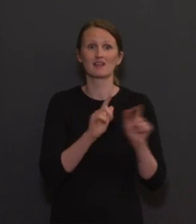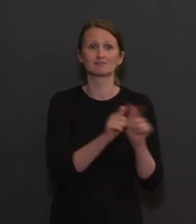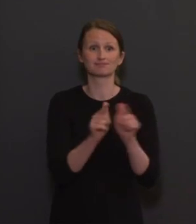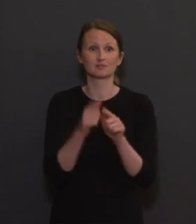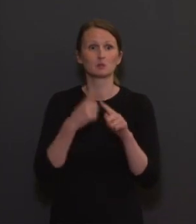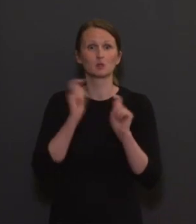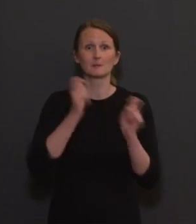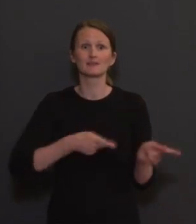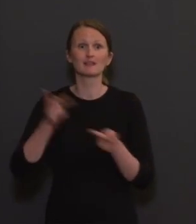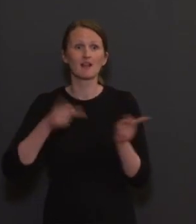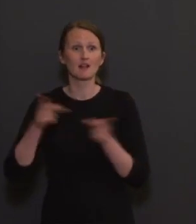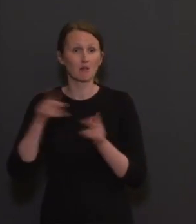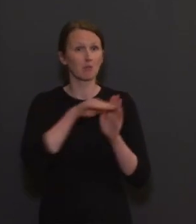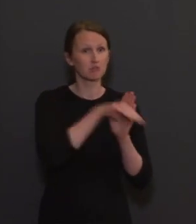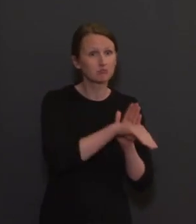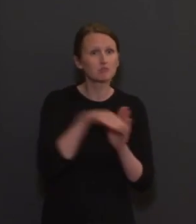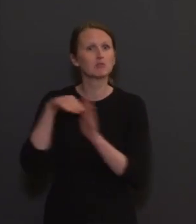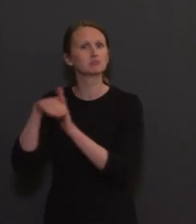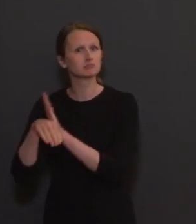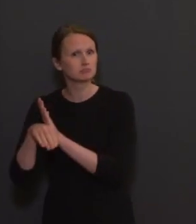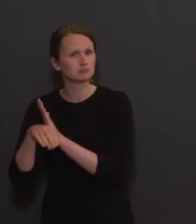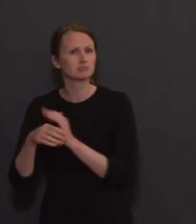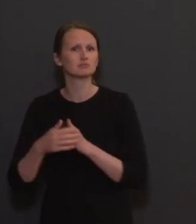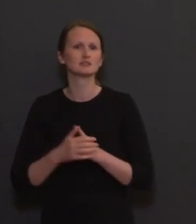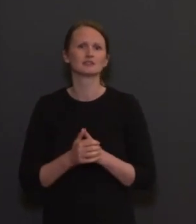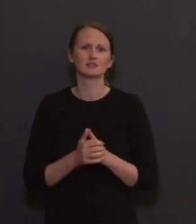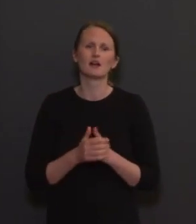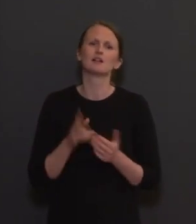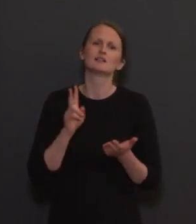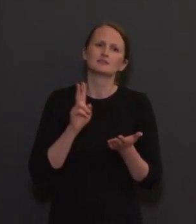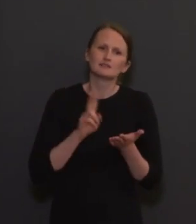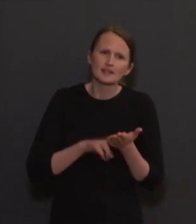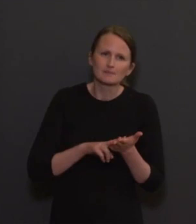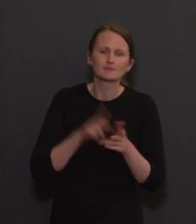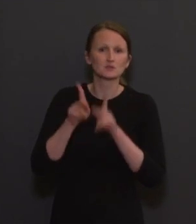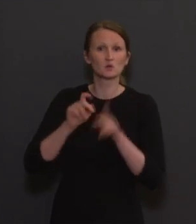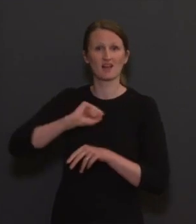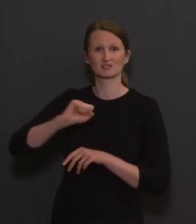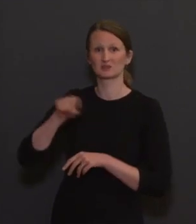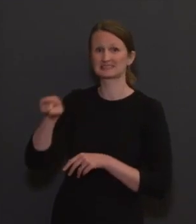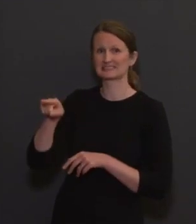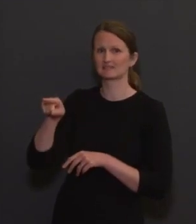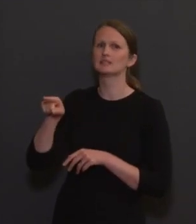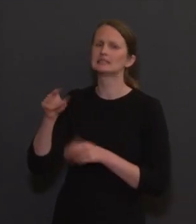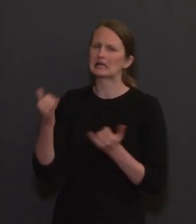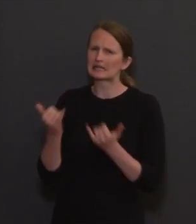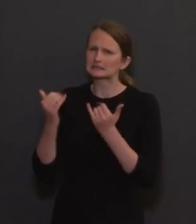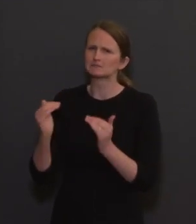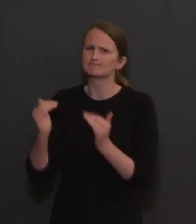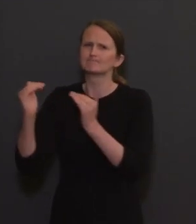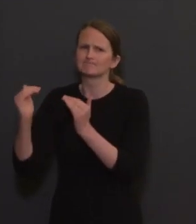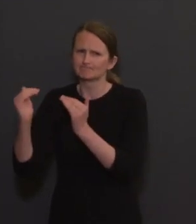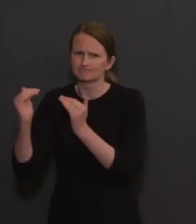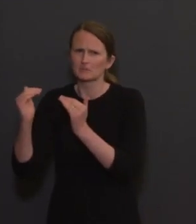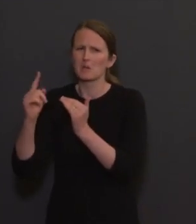diminuer. Et même si le nombre de patients en soins intensifs augmente encore légèrement, on peut s'attendre à ce que ce chiffre